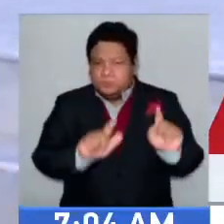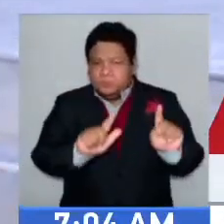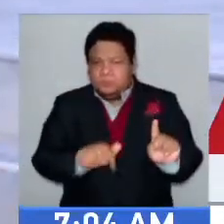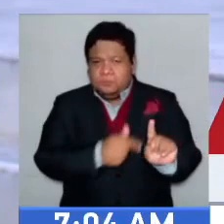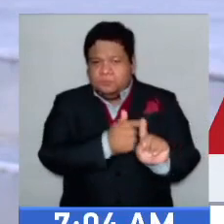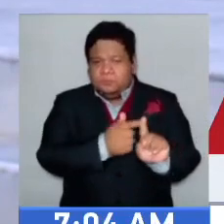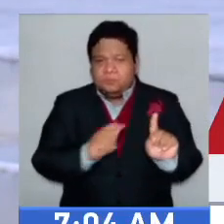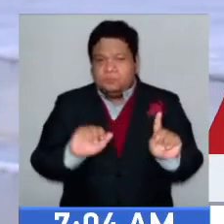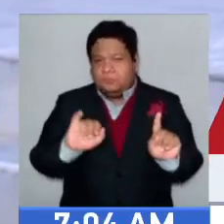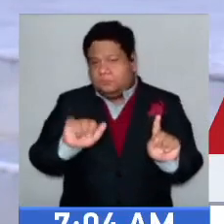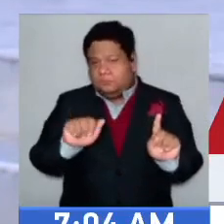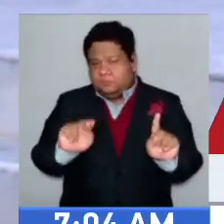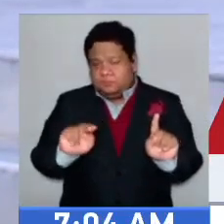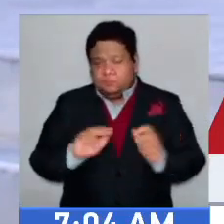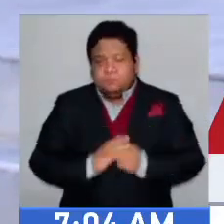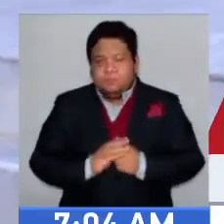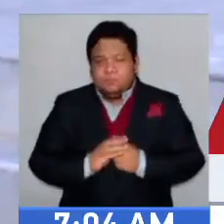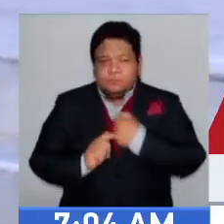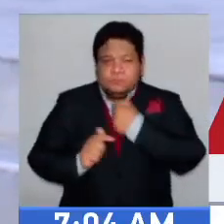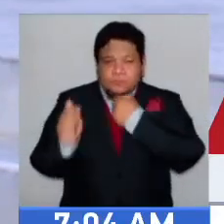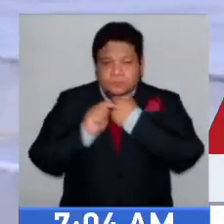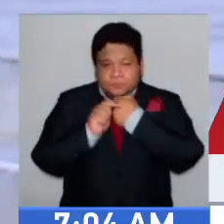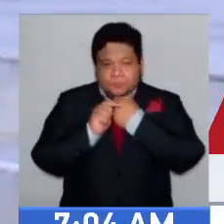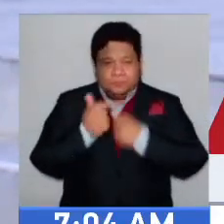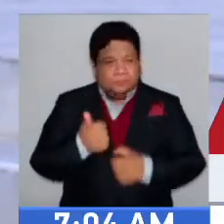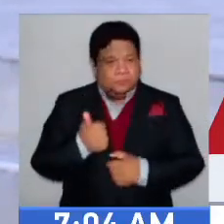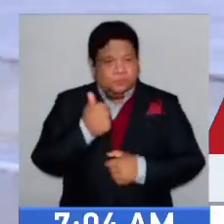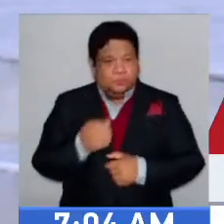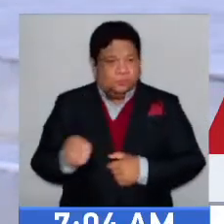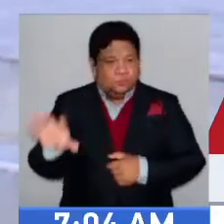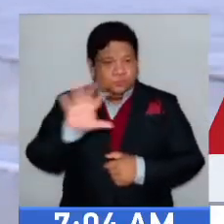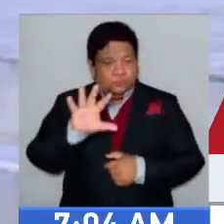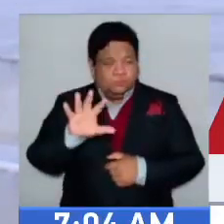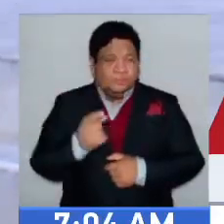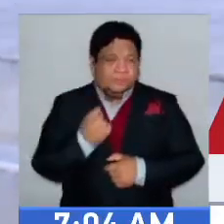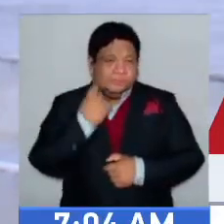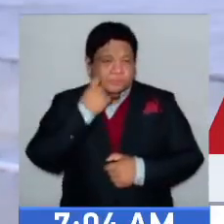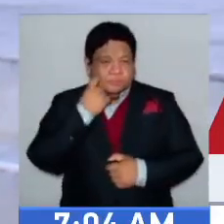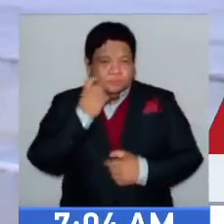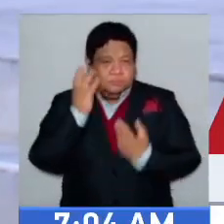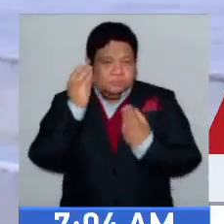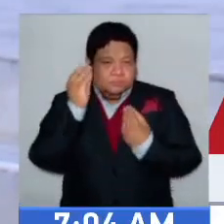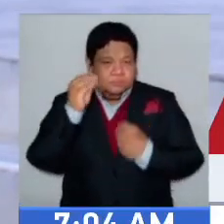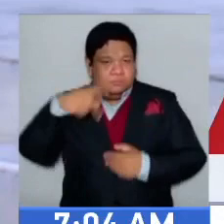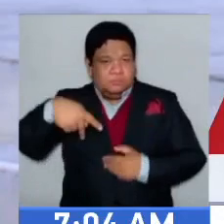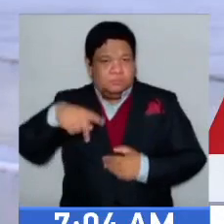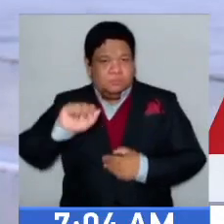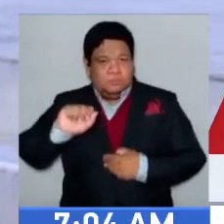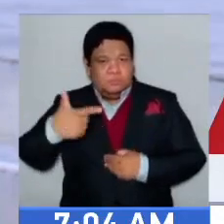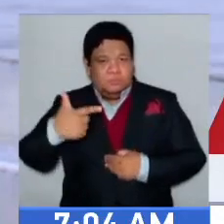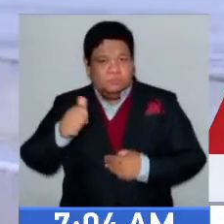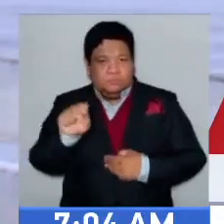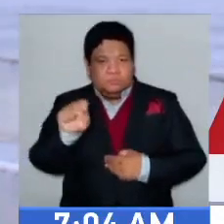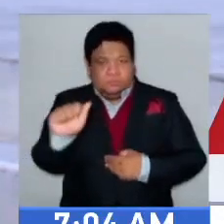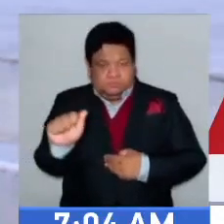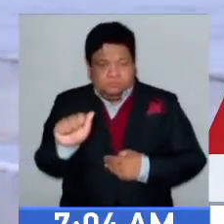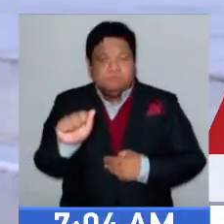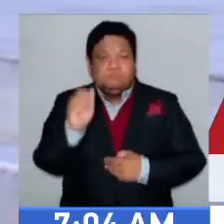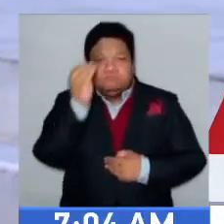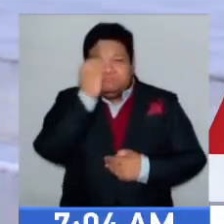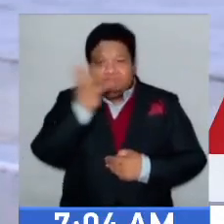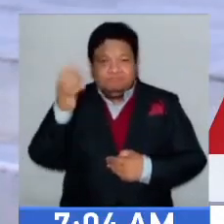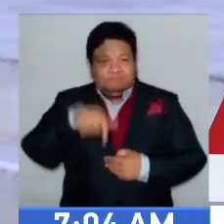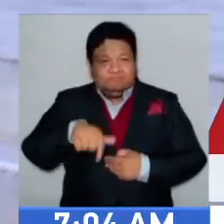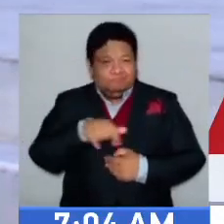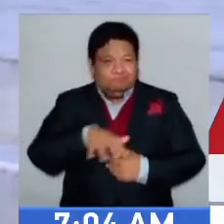Yes, Igan, magandang umaga. Sa 5 a.m. bulletin nga ng Pag-asa ay kasama na itong kinaroroonan natin na bayan ng Baler sa mga nakataas